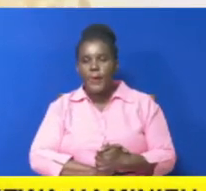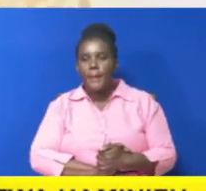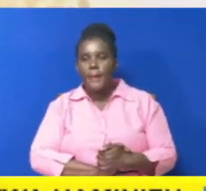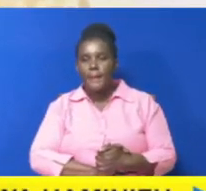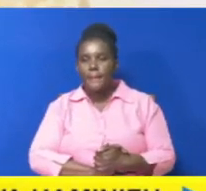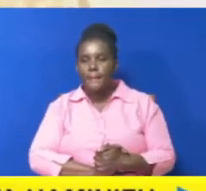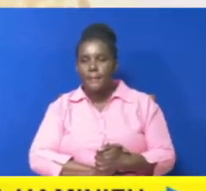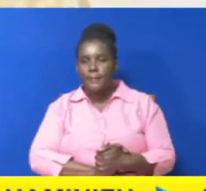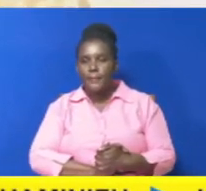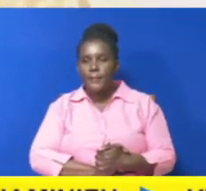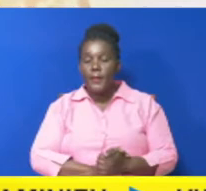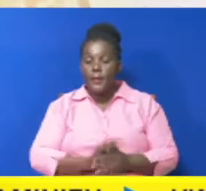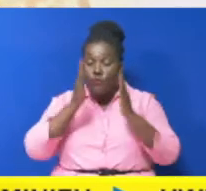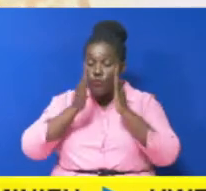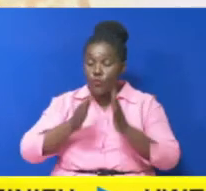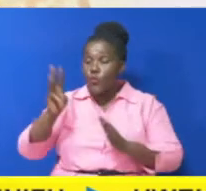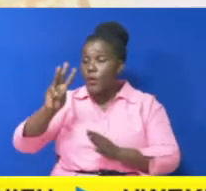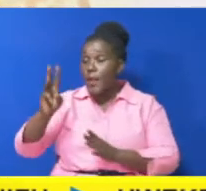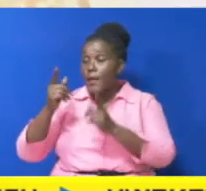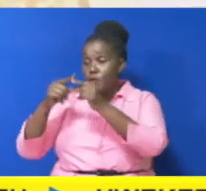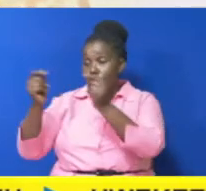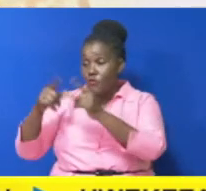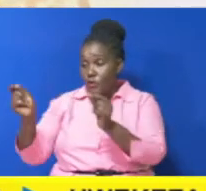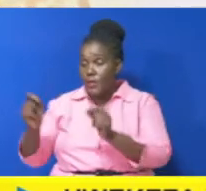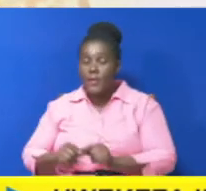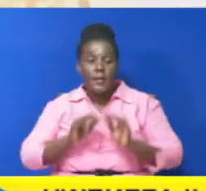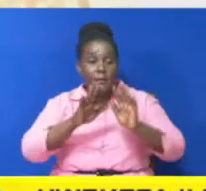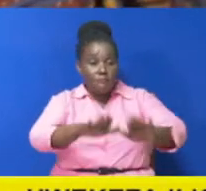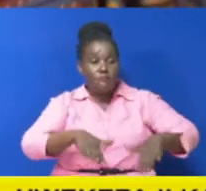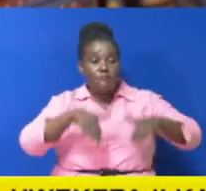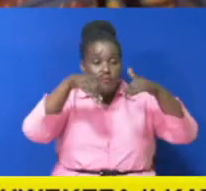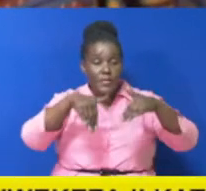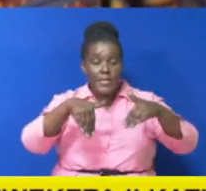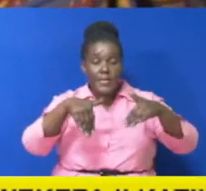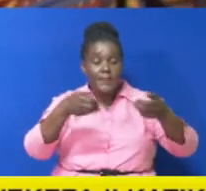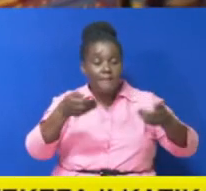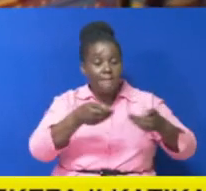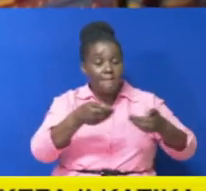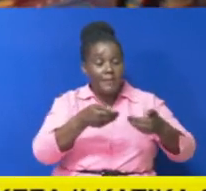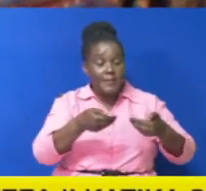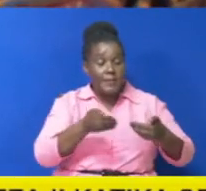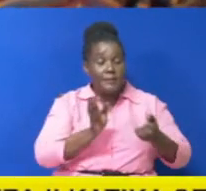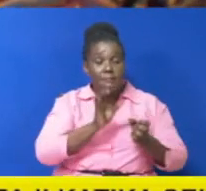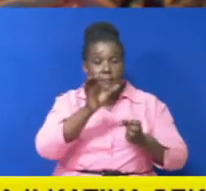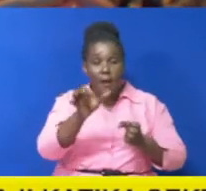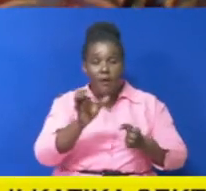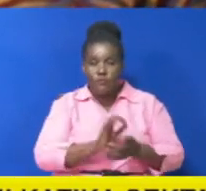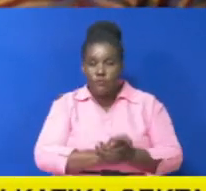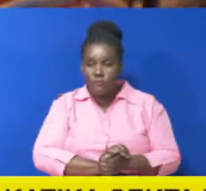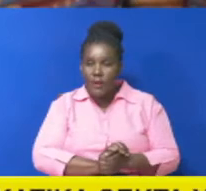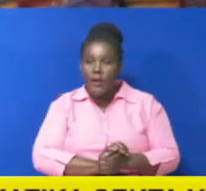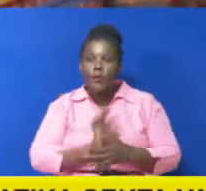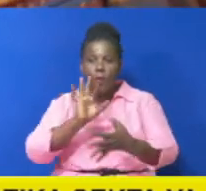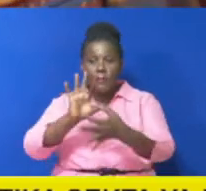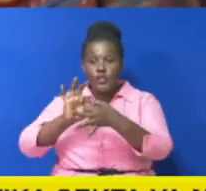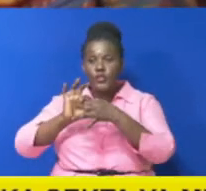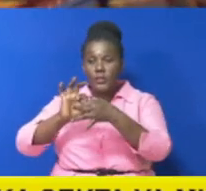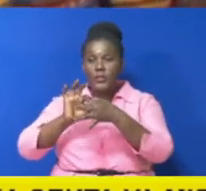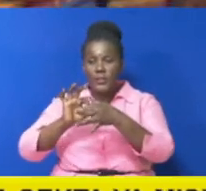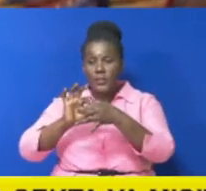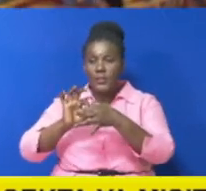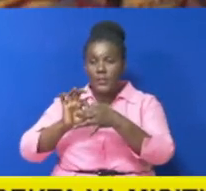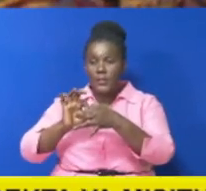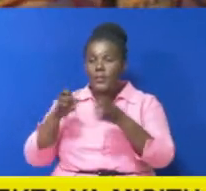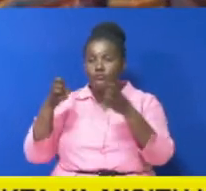Kwa wilaya Kinondoni Godwin Gondwe na mbunge wa viti maalum kwa Dar es Salaam Mariam Kisangi ni miongoni mwa viongozi wa